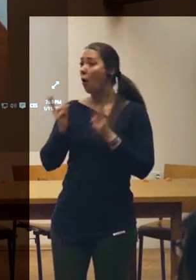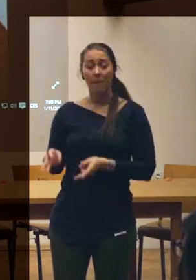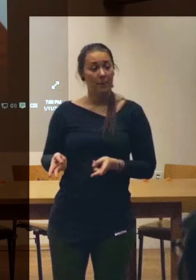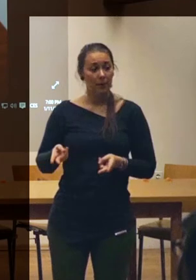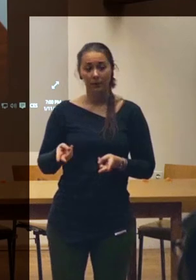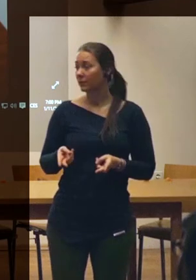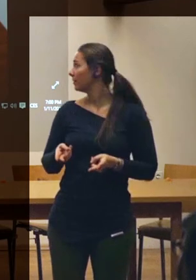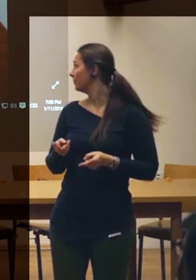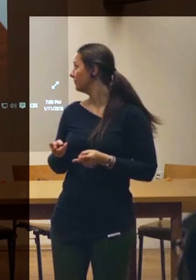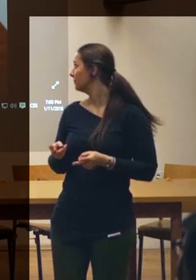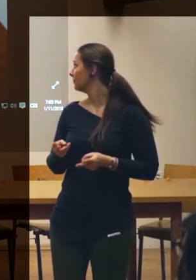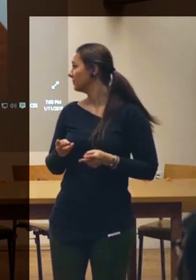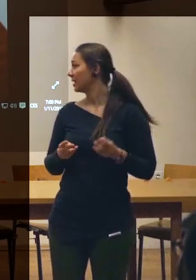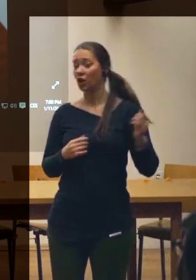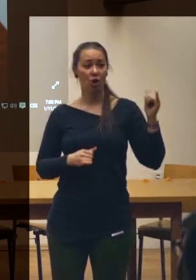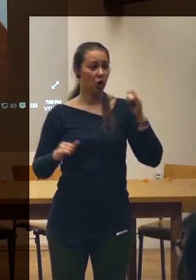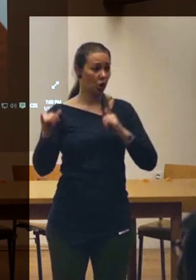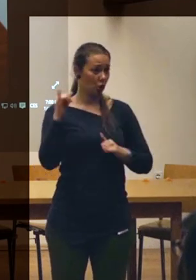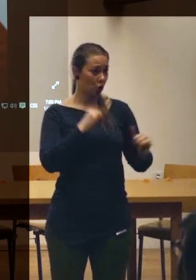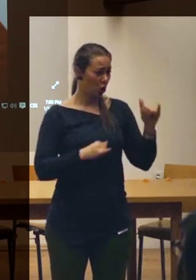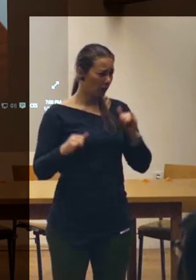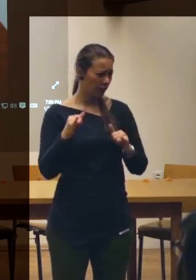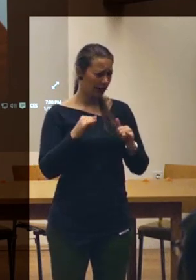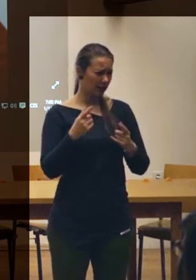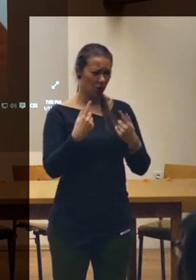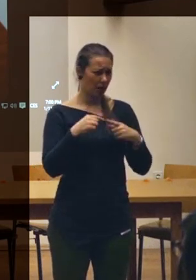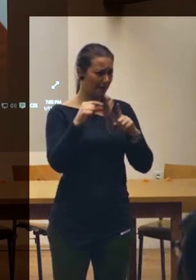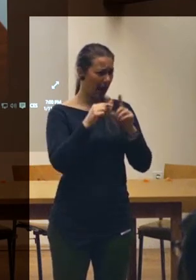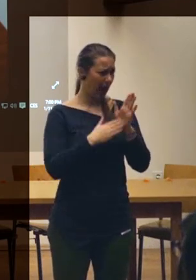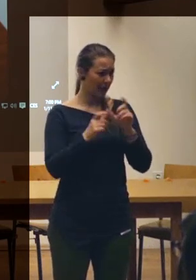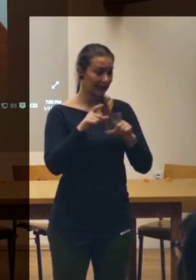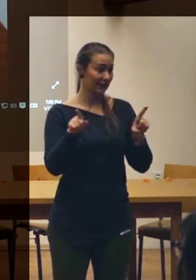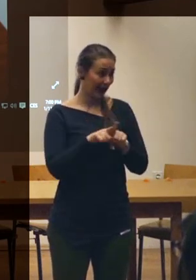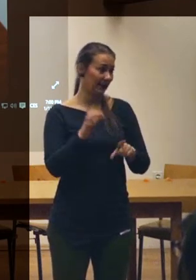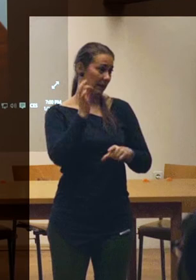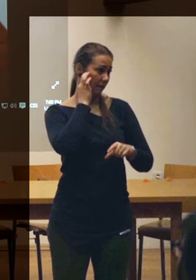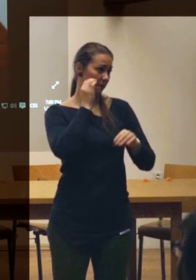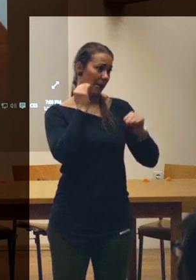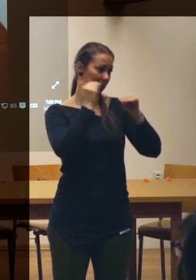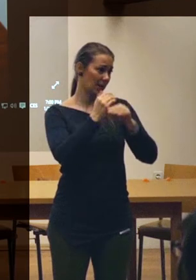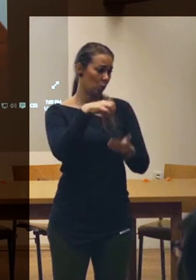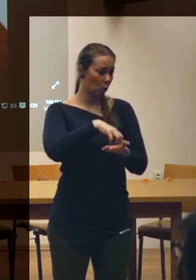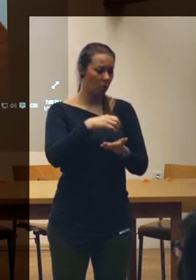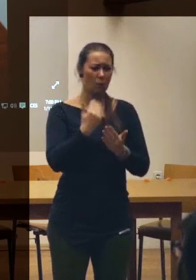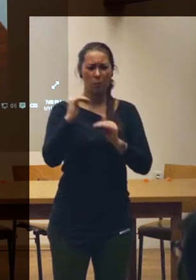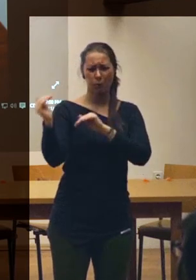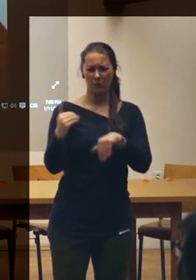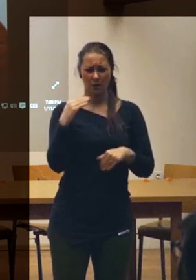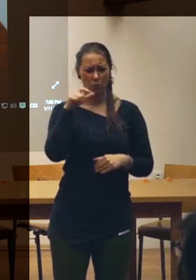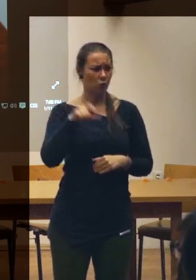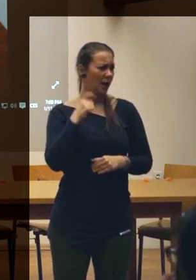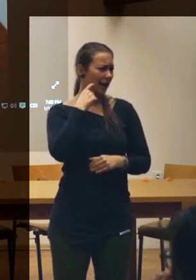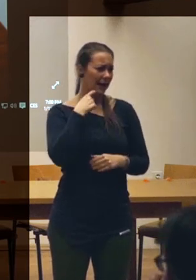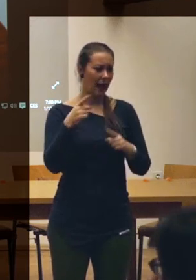už konferencia PMS, Power Makes Us Sick, tiež feministická skupina, ktorá pozvala Jana Trnku, ktorý napríklad robil